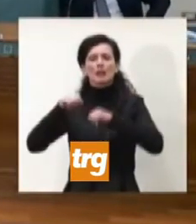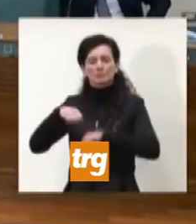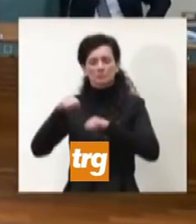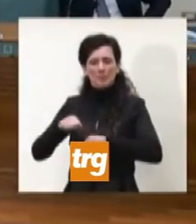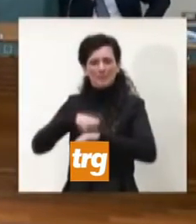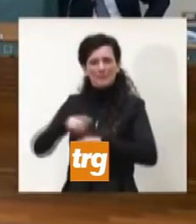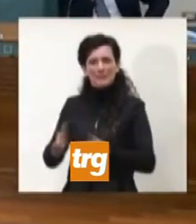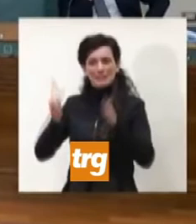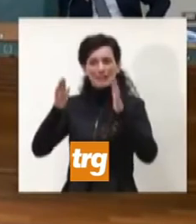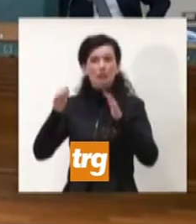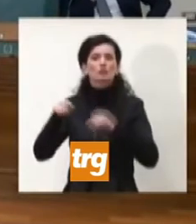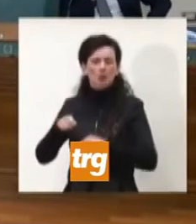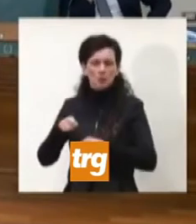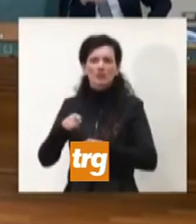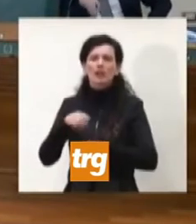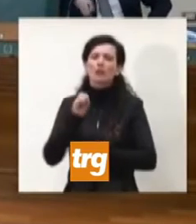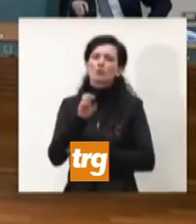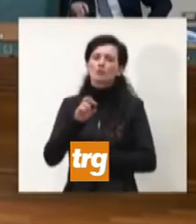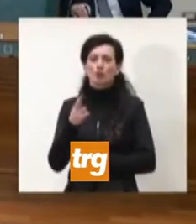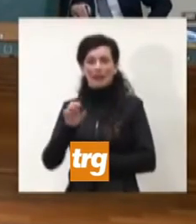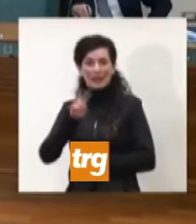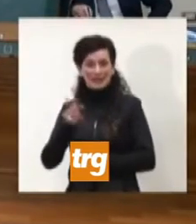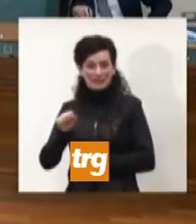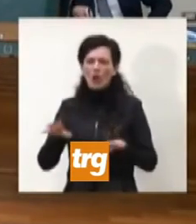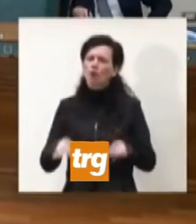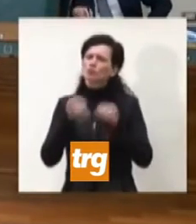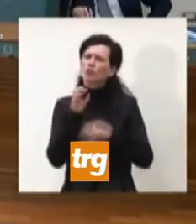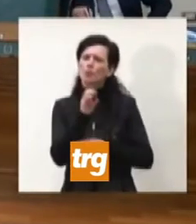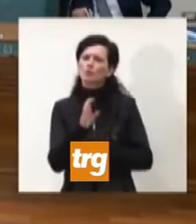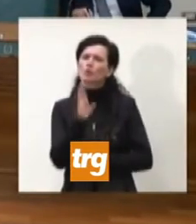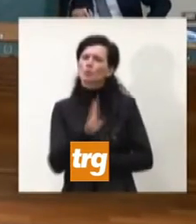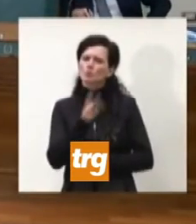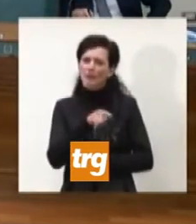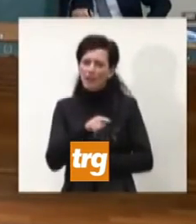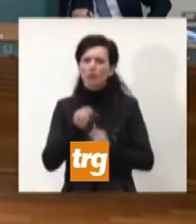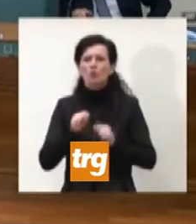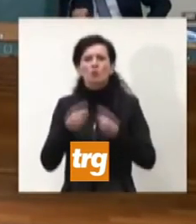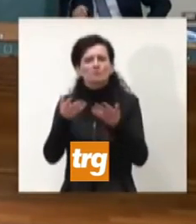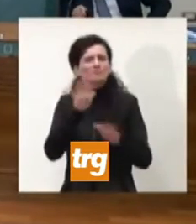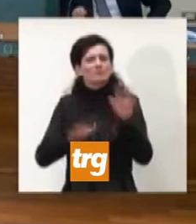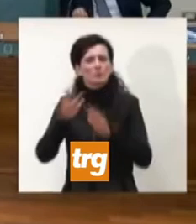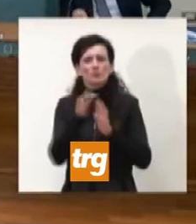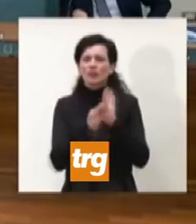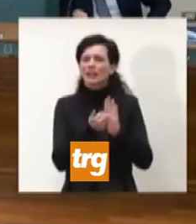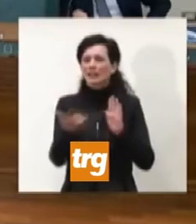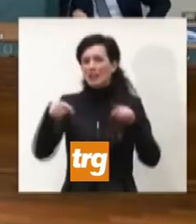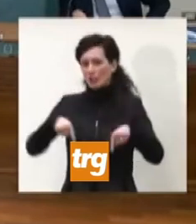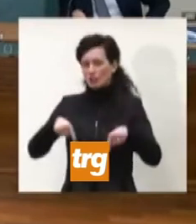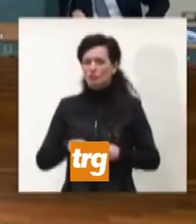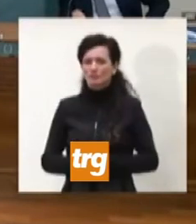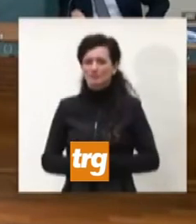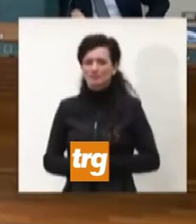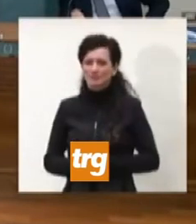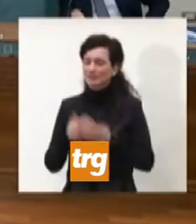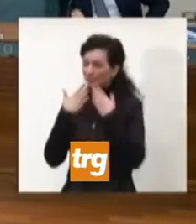ha visto abbassarsi i parametri per definire i provvedimenti. Ora difatti serve un indice RT superiore a 1.25 per finire